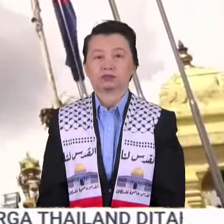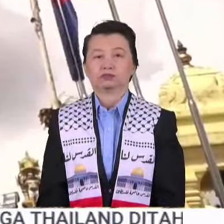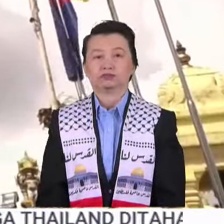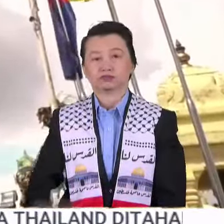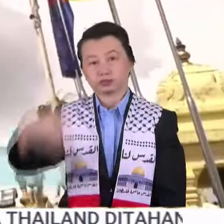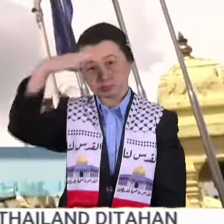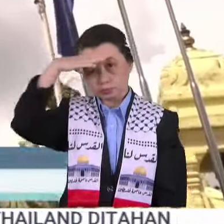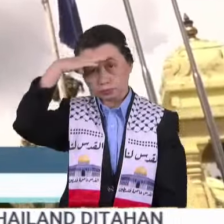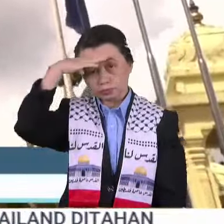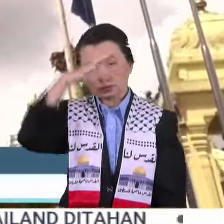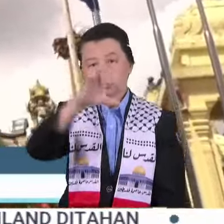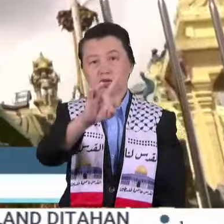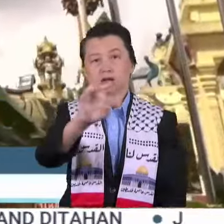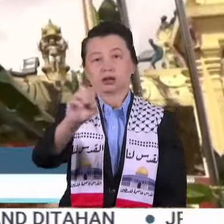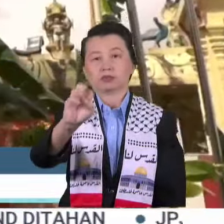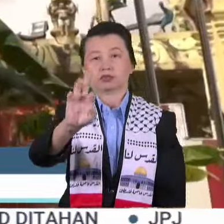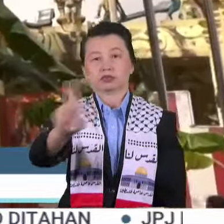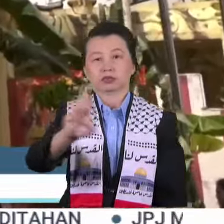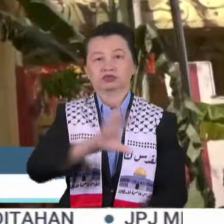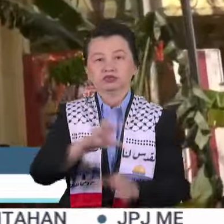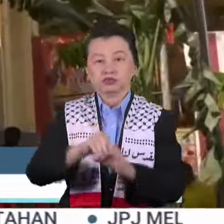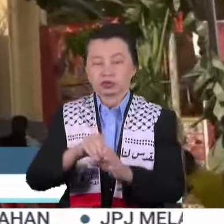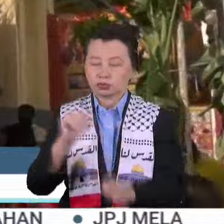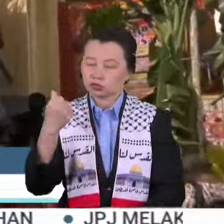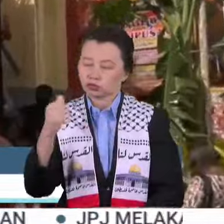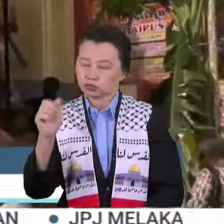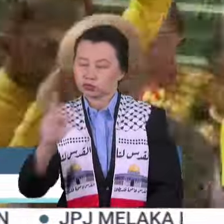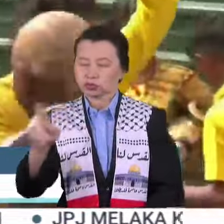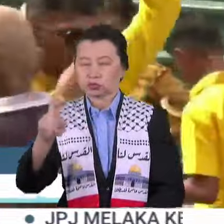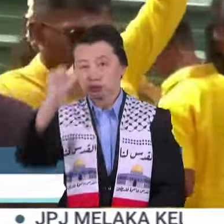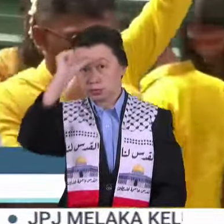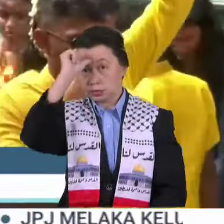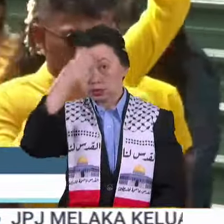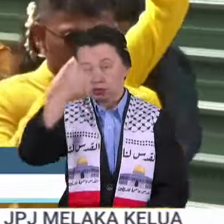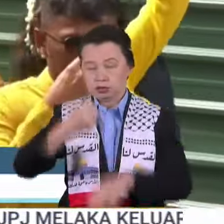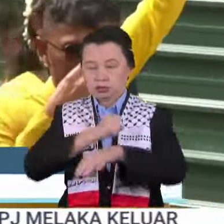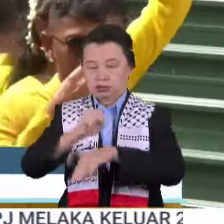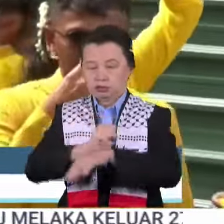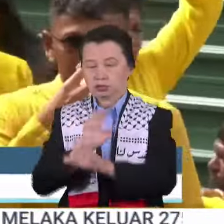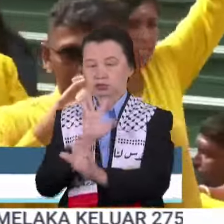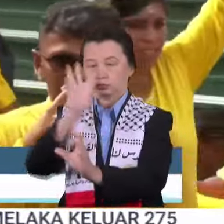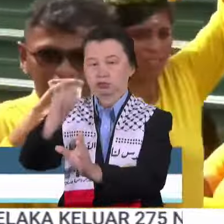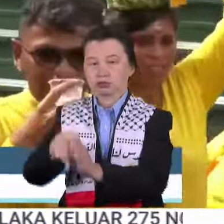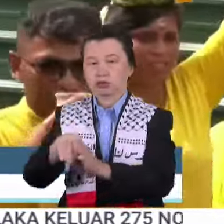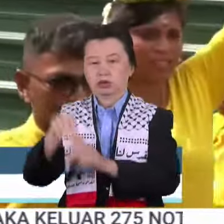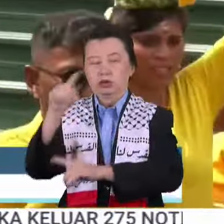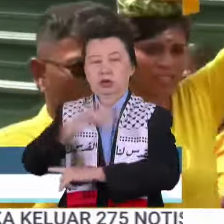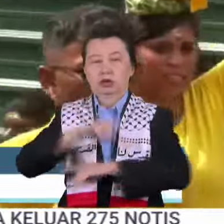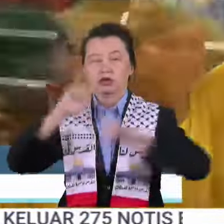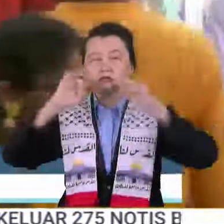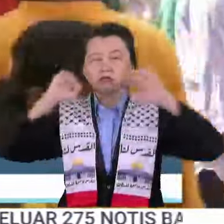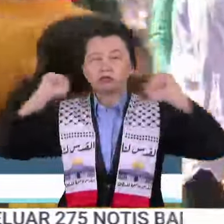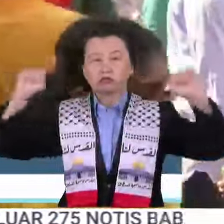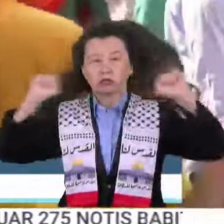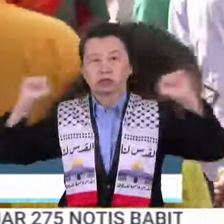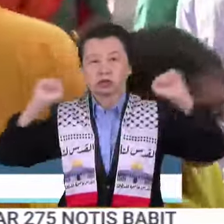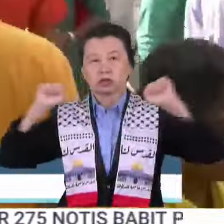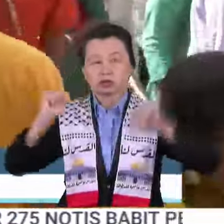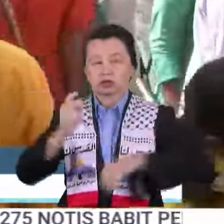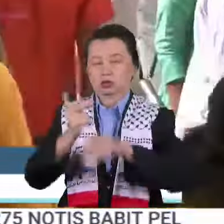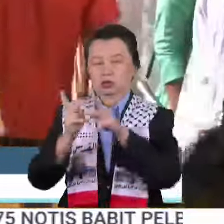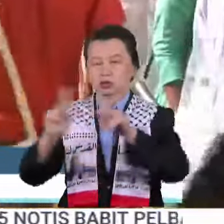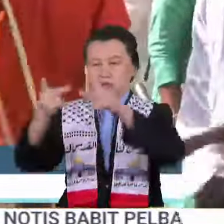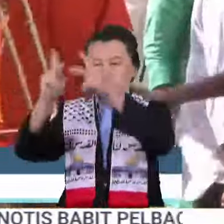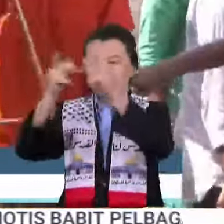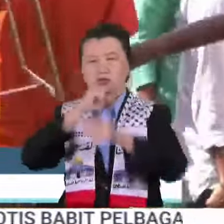Di Johor, kira-kira 80,000 termasuk 10,000 penganut Hindu dari Singapura menyertai sambutan Thai Pusam di kuil berusia lebih